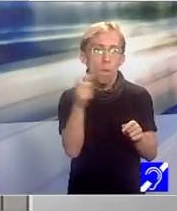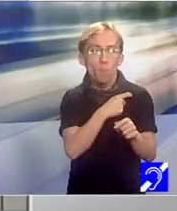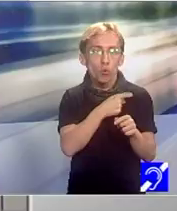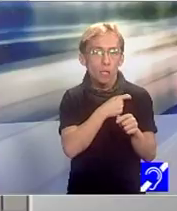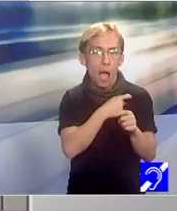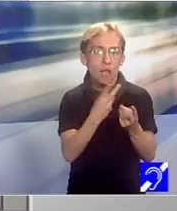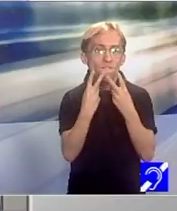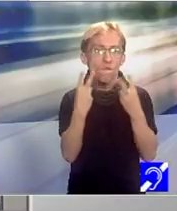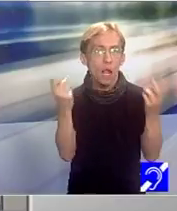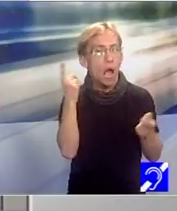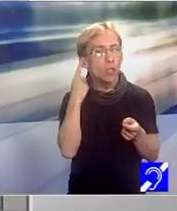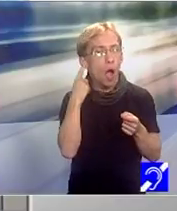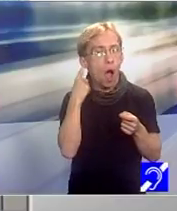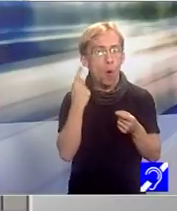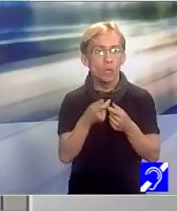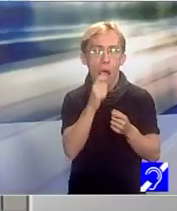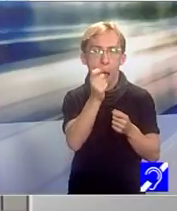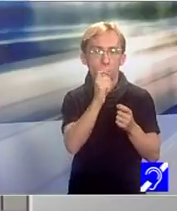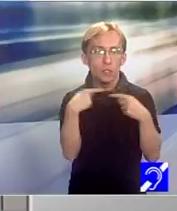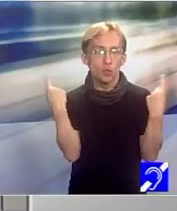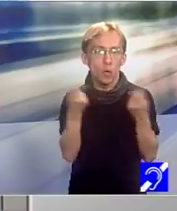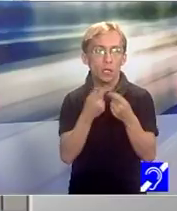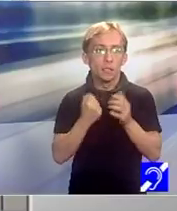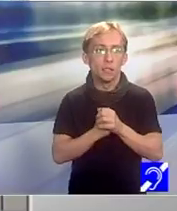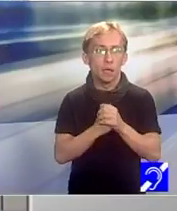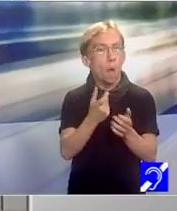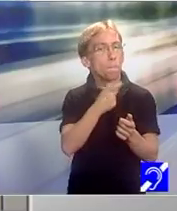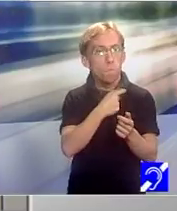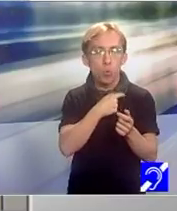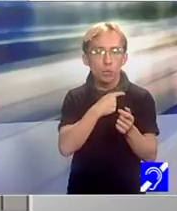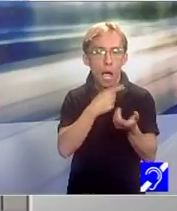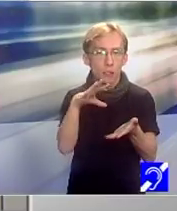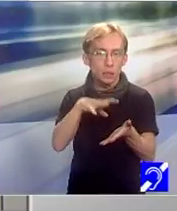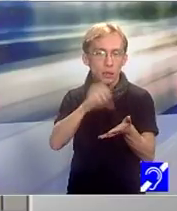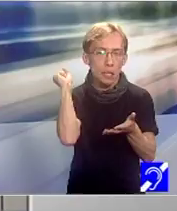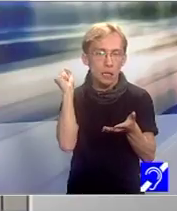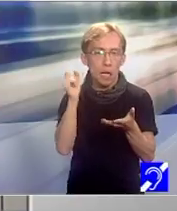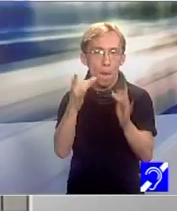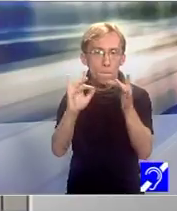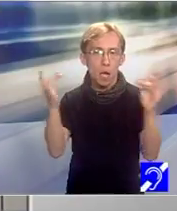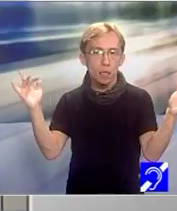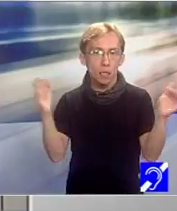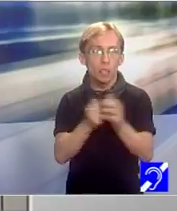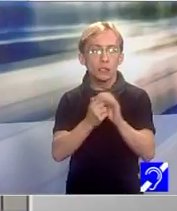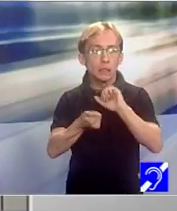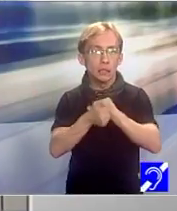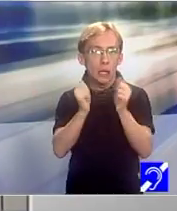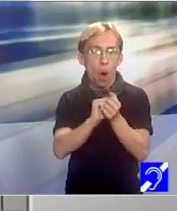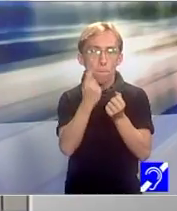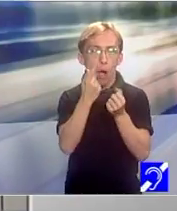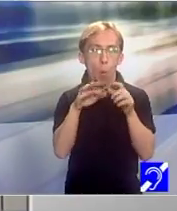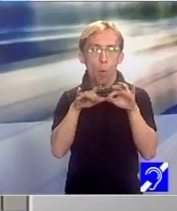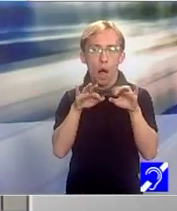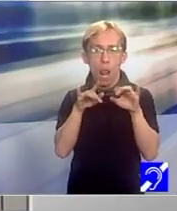a emisiunii noastre. Este foarte simplu, puteți descărca aplicația Mixcloud pe telefon sau intrând de pe un calculator pe